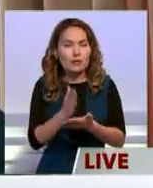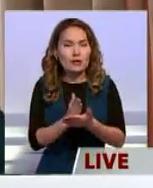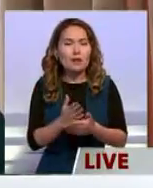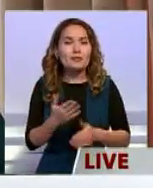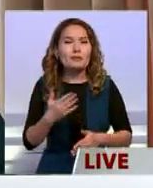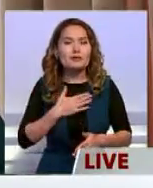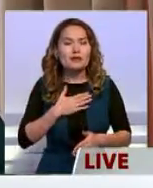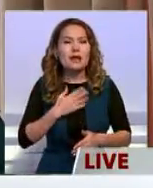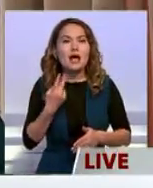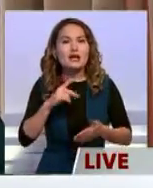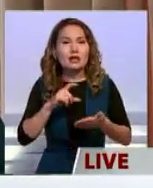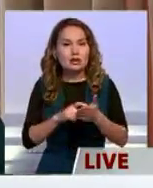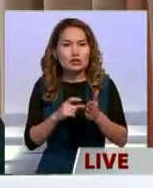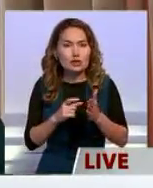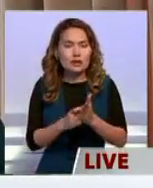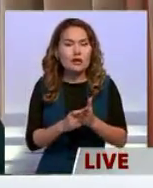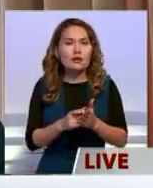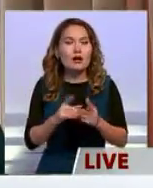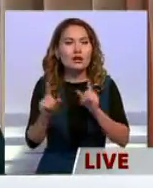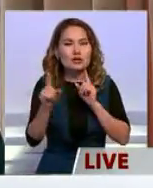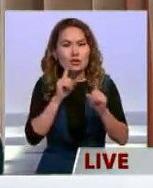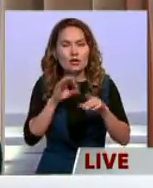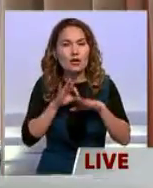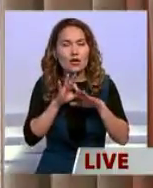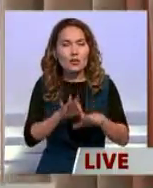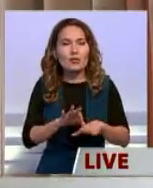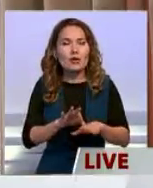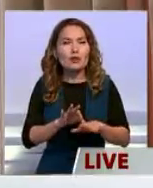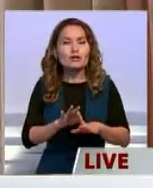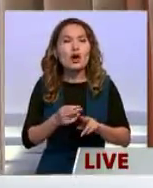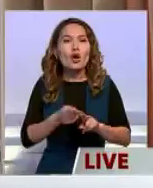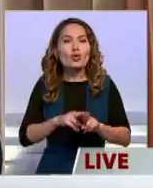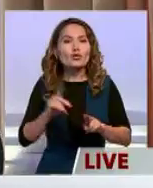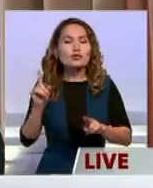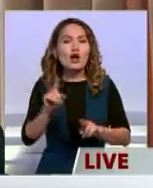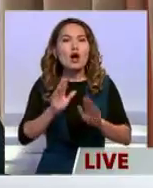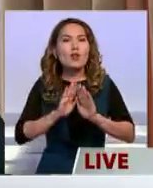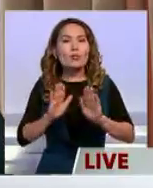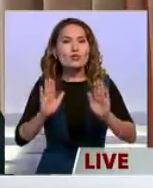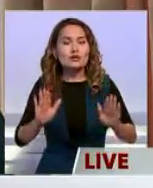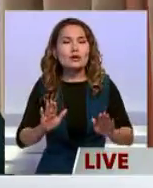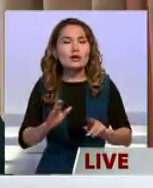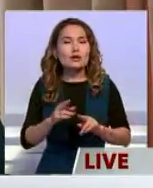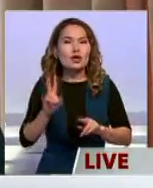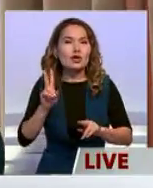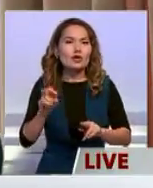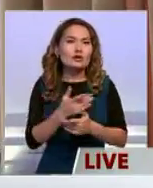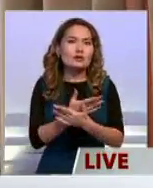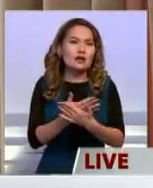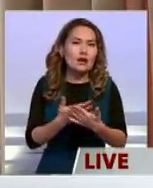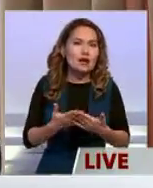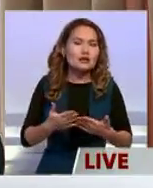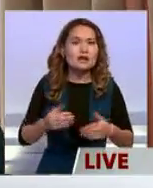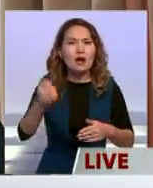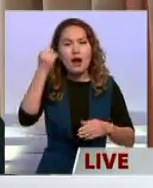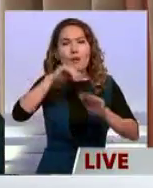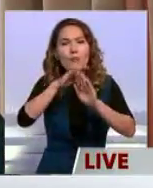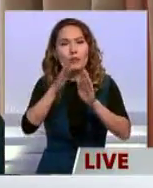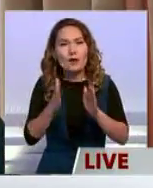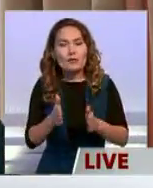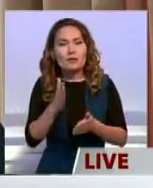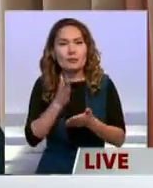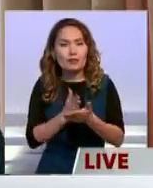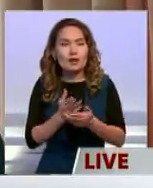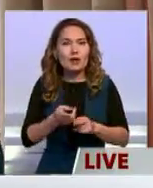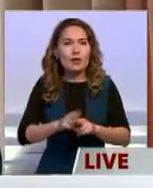залымыз баспасөз залы. Бұл музейде 500-ге жуық жәдігер қойылып отыр. Бұл музейдің бір ерекшелігі, Батыс Қазақстан облысы тарихи өлкетану музейінде